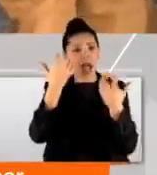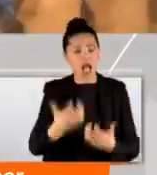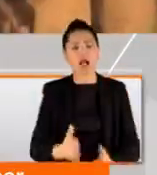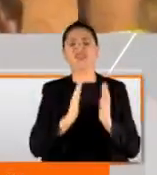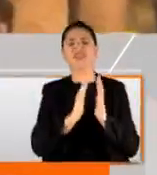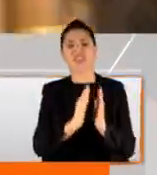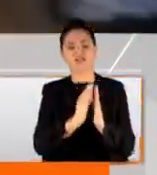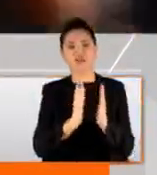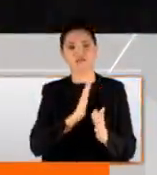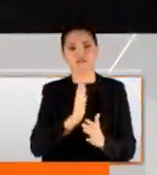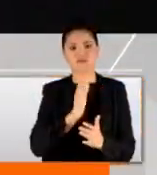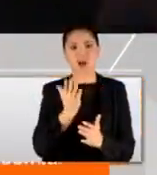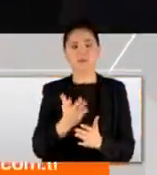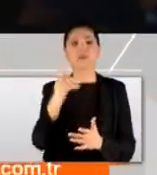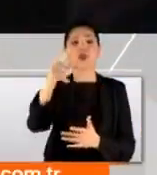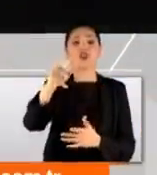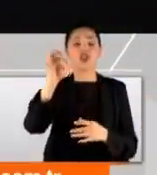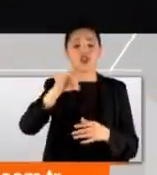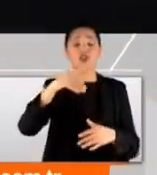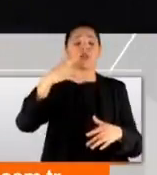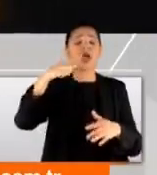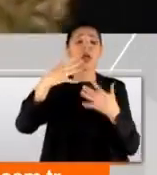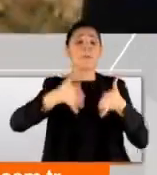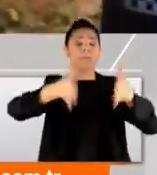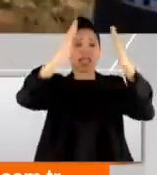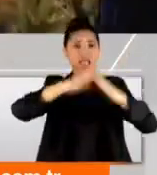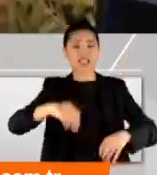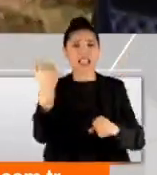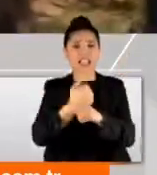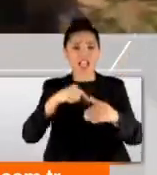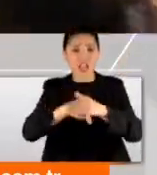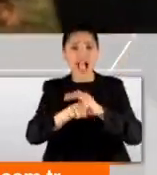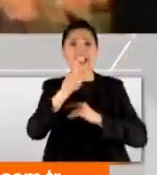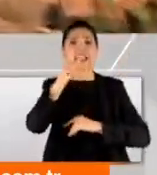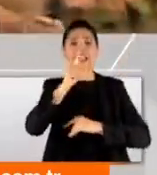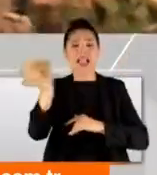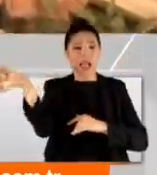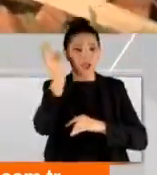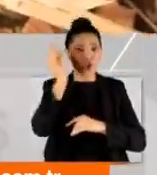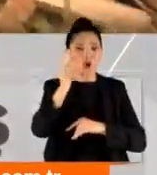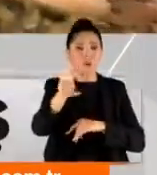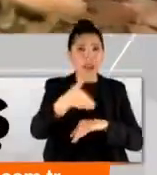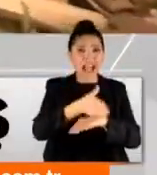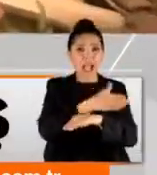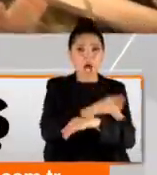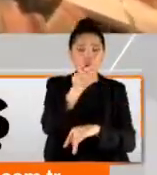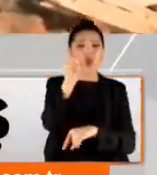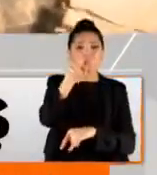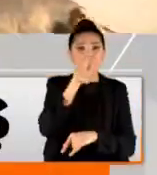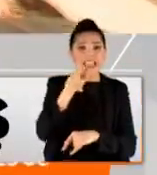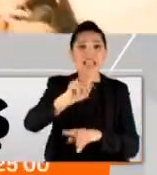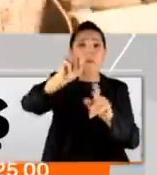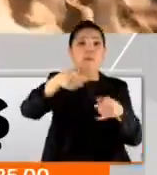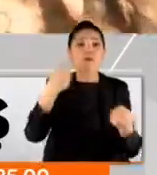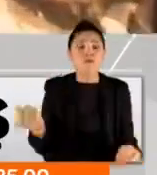şekilde devam etmekte. Şu an enkazın altında ses duyuldu yayından az önce ve o sese